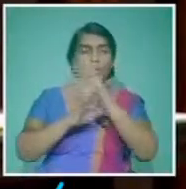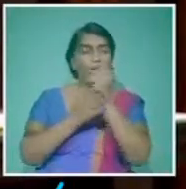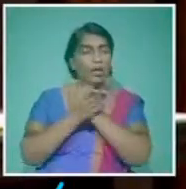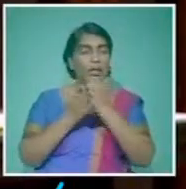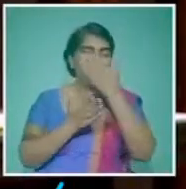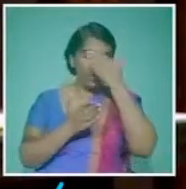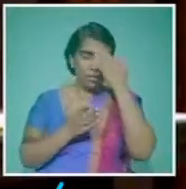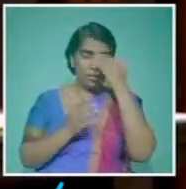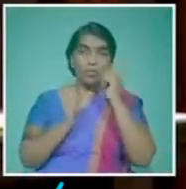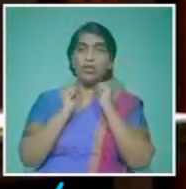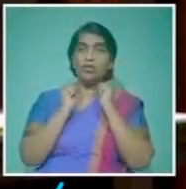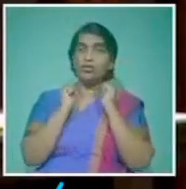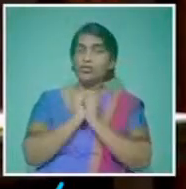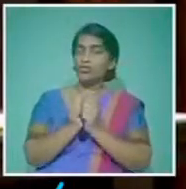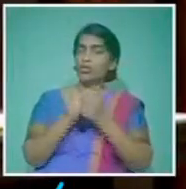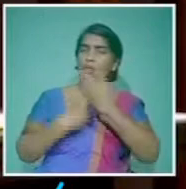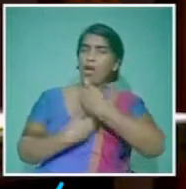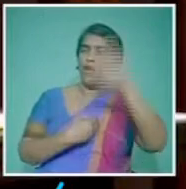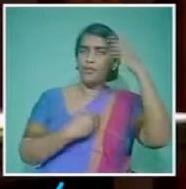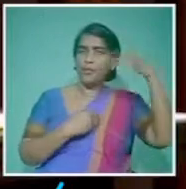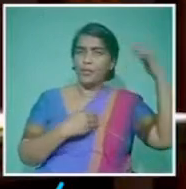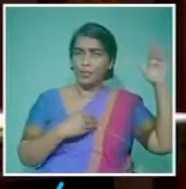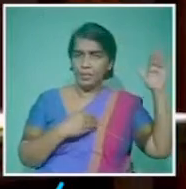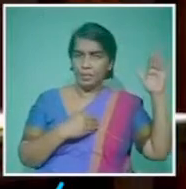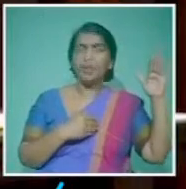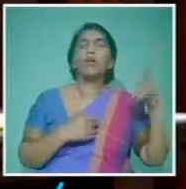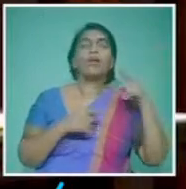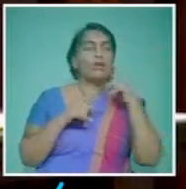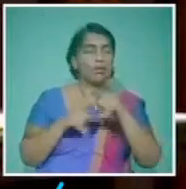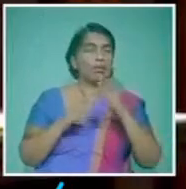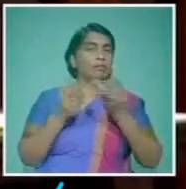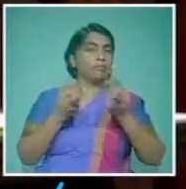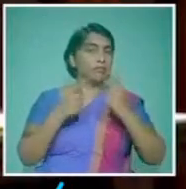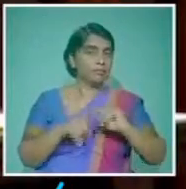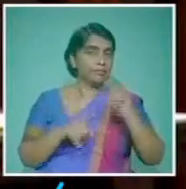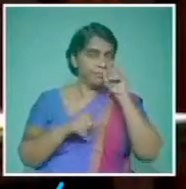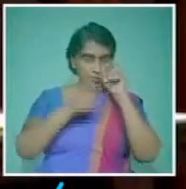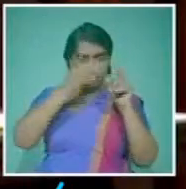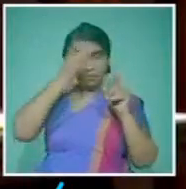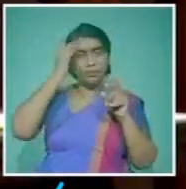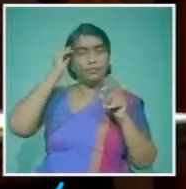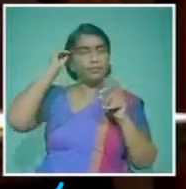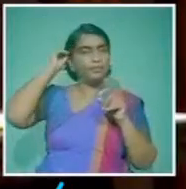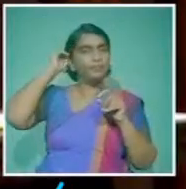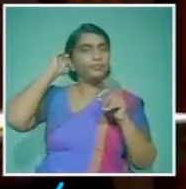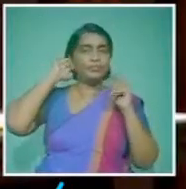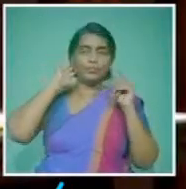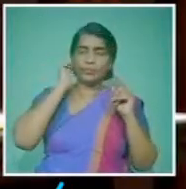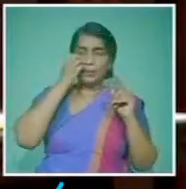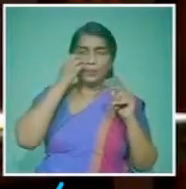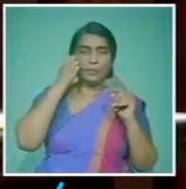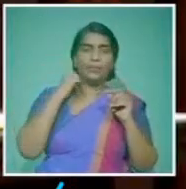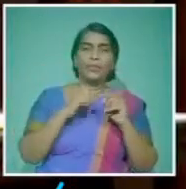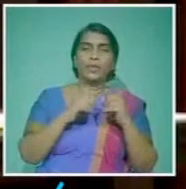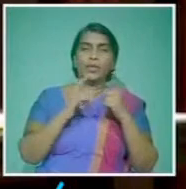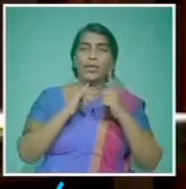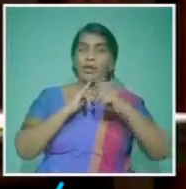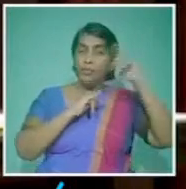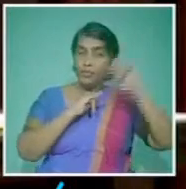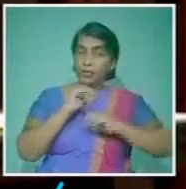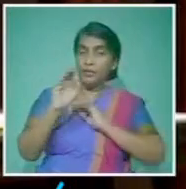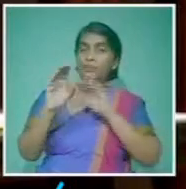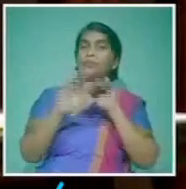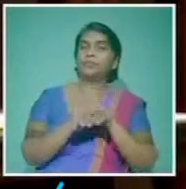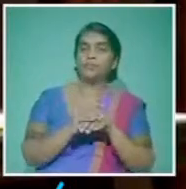අයට රසවකයි වුණායි වෙනකොට ඊට පස්සේ බැලුවොත් එහෙම ස්ටෑන්ඩර්ඩයිසේෂන් ඇක්ට් University එකට යන්න